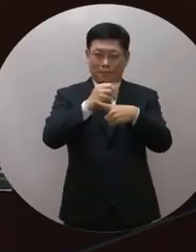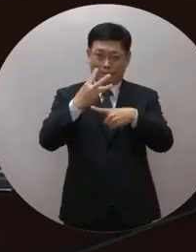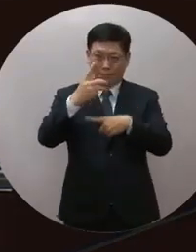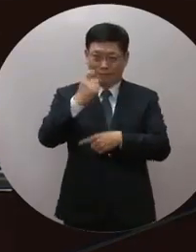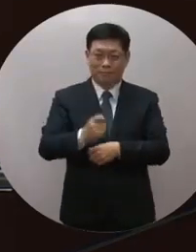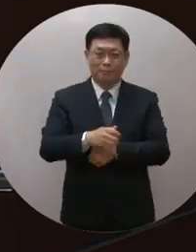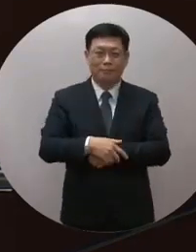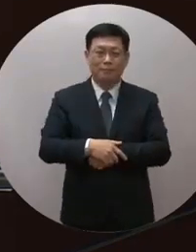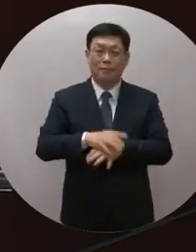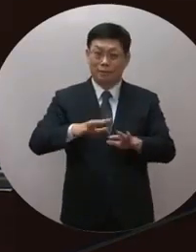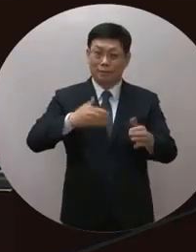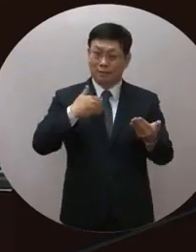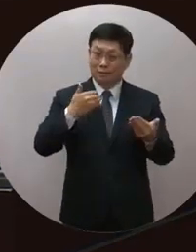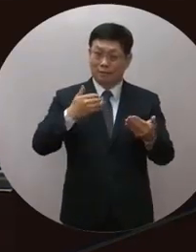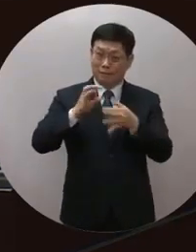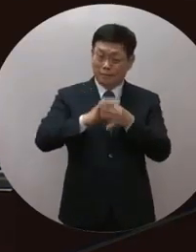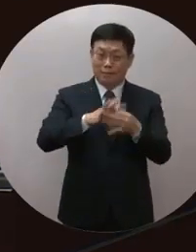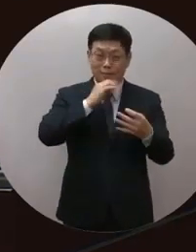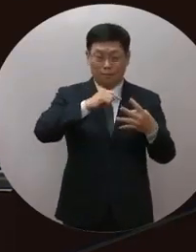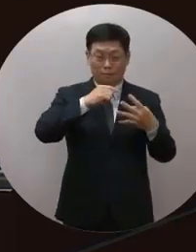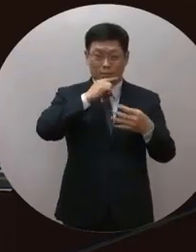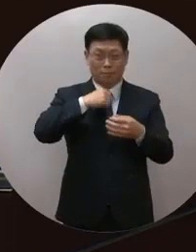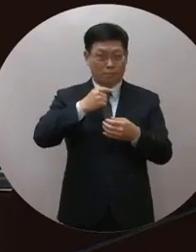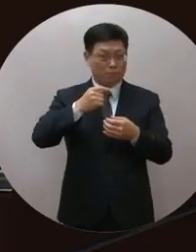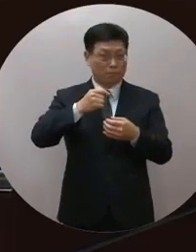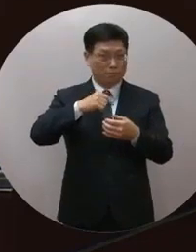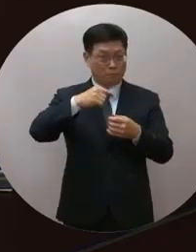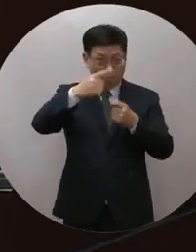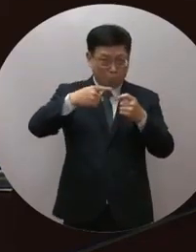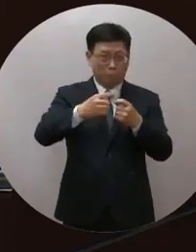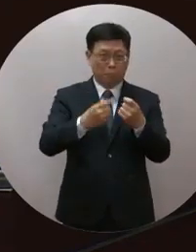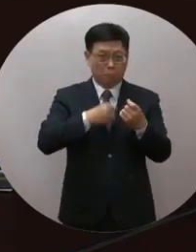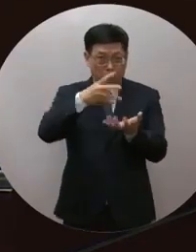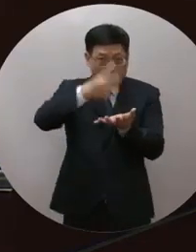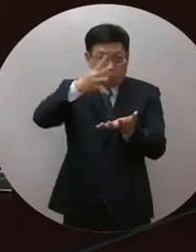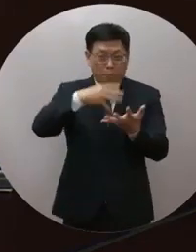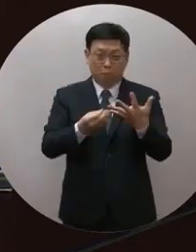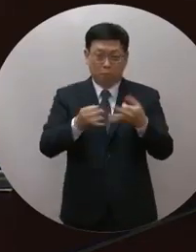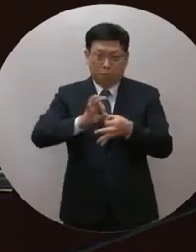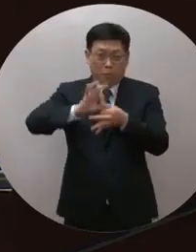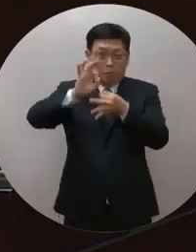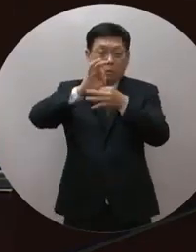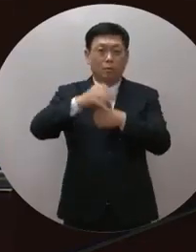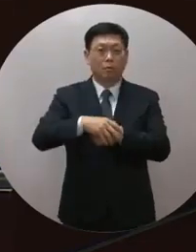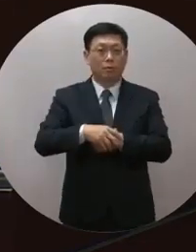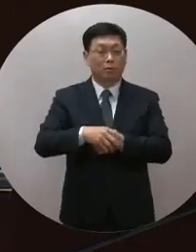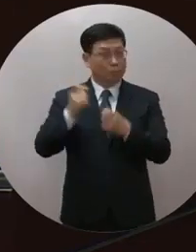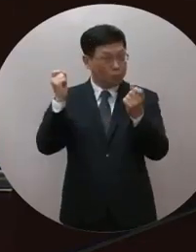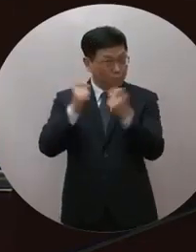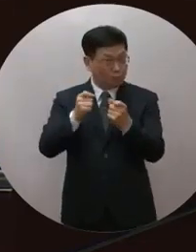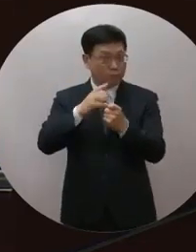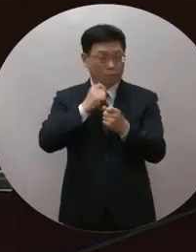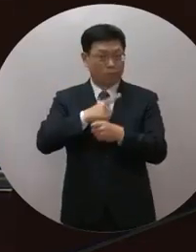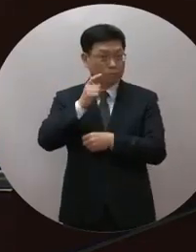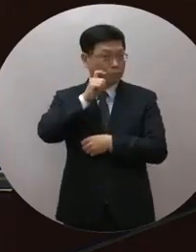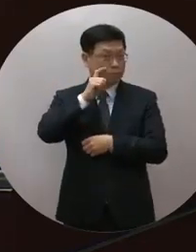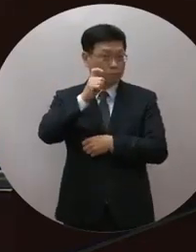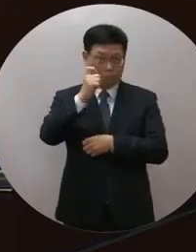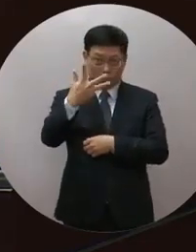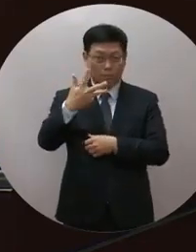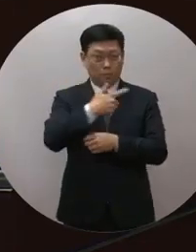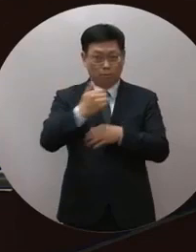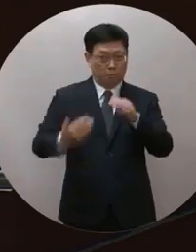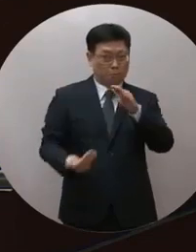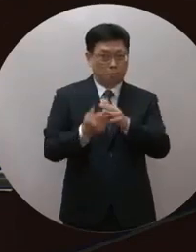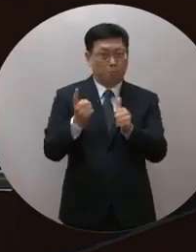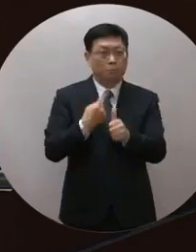3.31%， 连续四季攀升，为近六季以来的最高。今年经